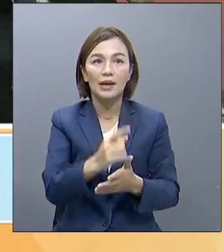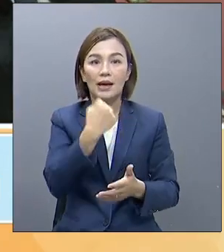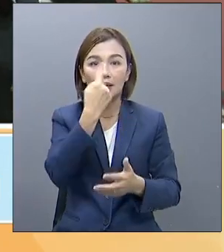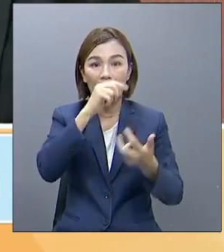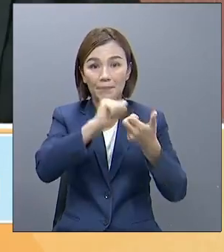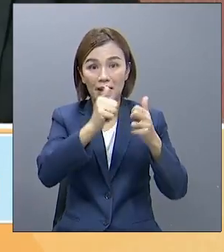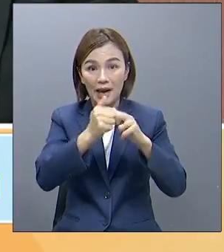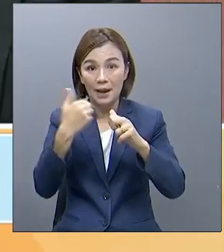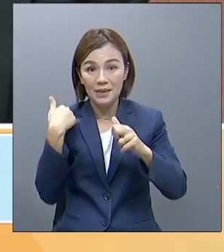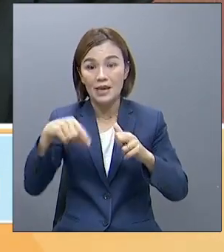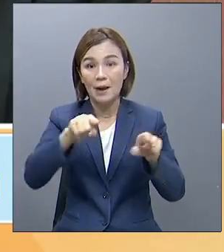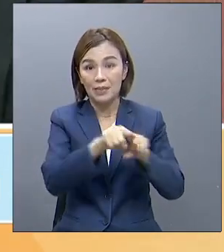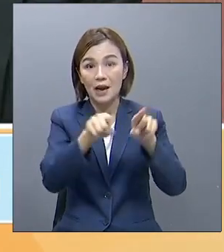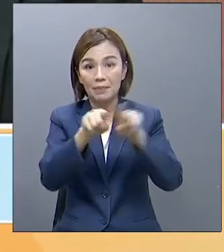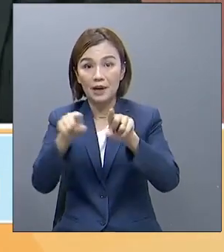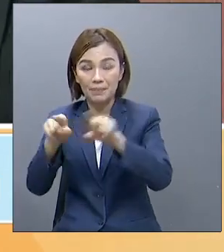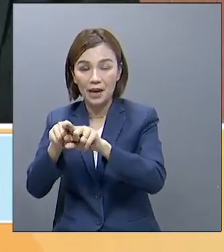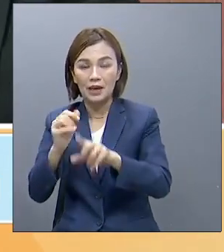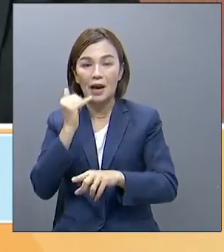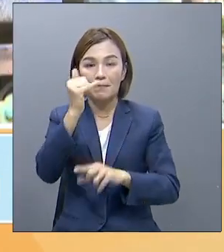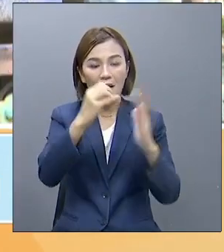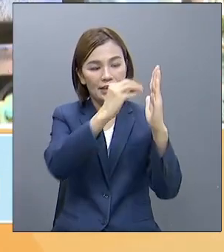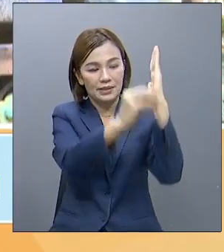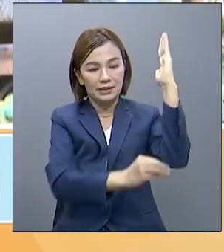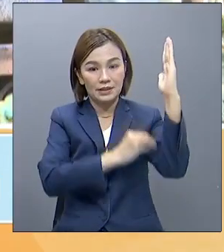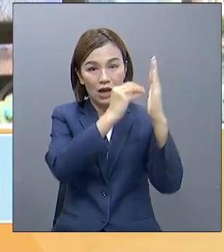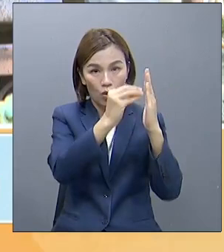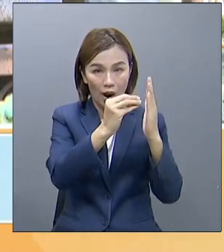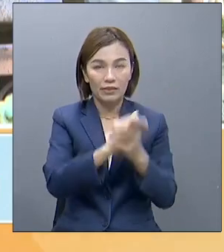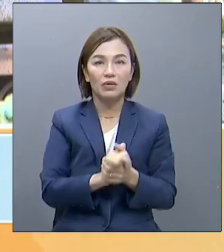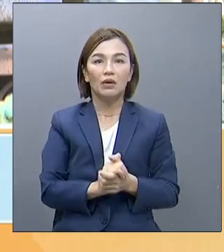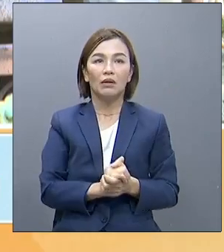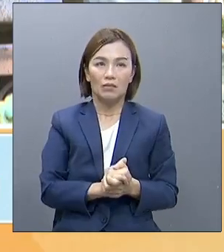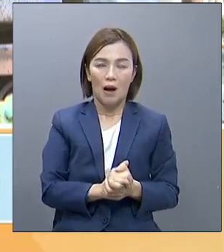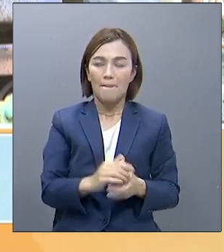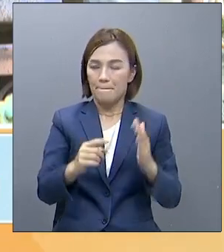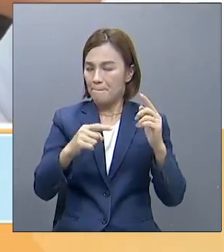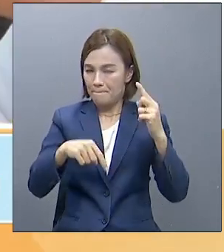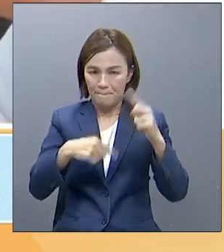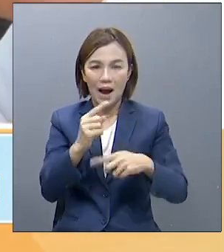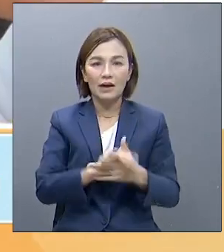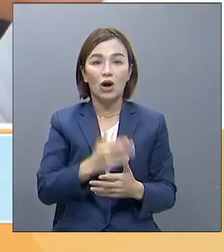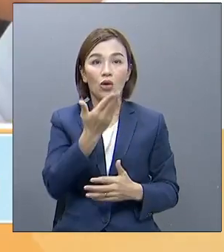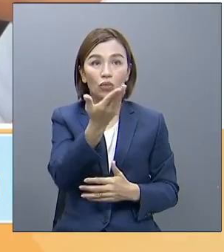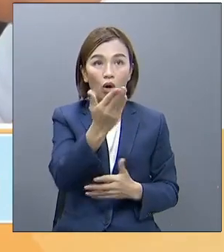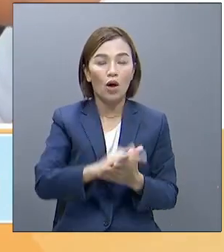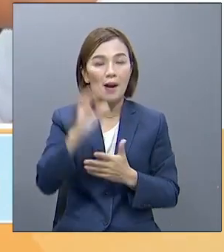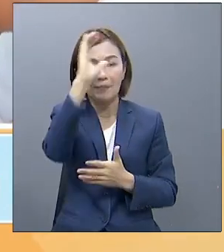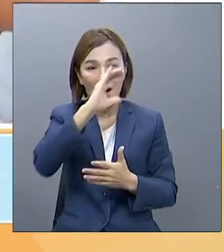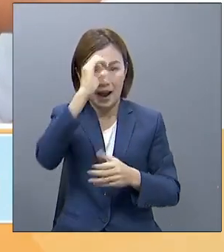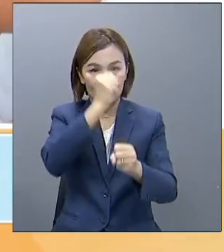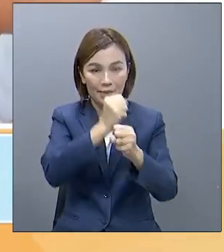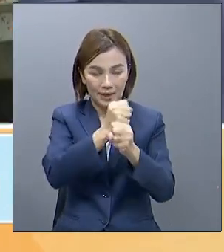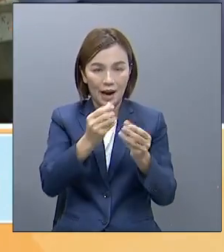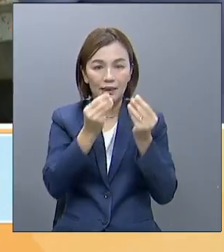แบบนี้สามารถที่ไปที่จัดหางานจังหวัดทั่วประเทศที่อยู่ในพื้นที่ได้เลยนะคะเพื่อที่จะเตรียมหาจัดงานให้ใหม่น